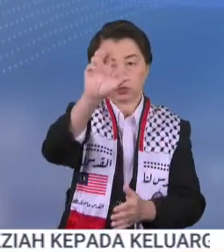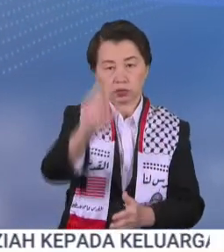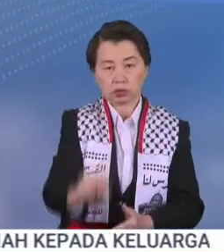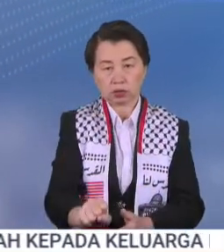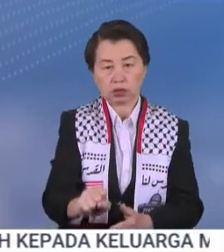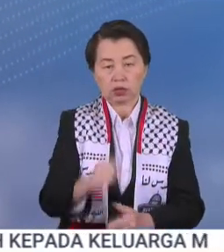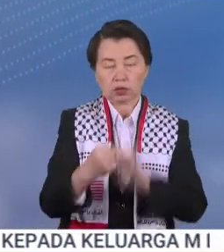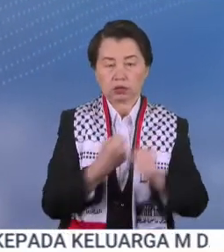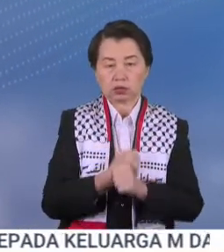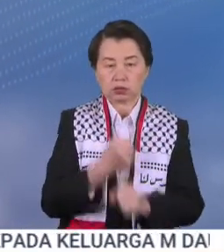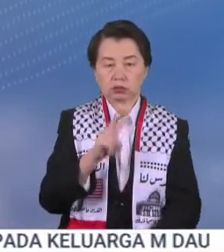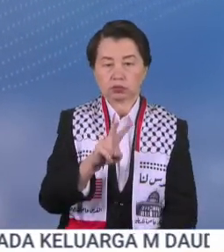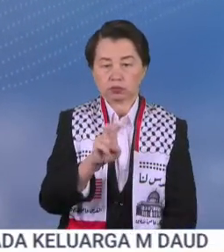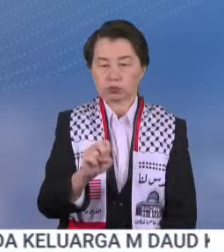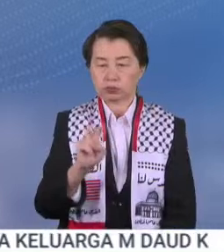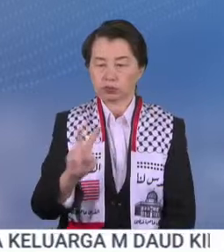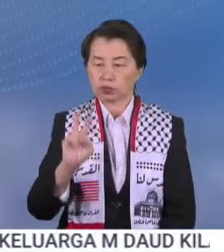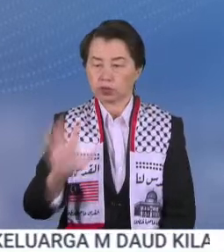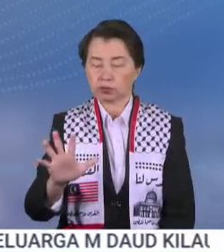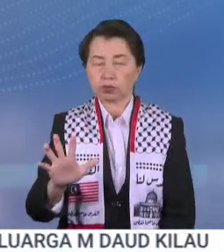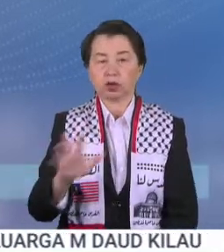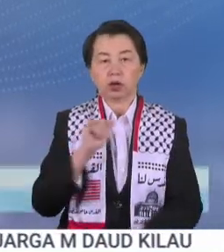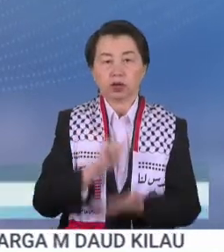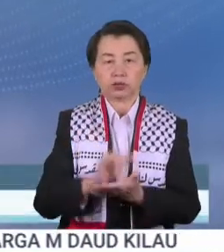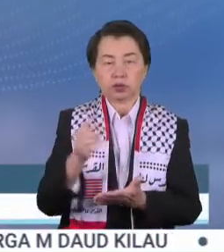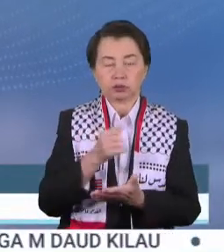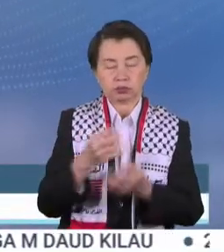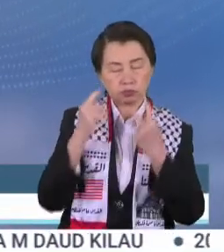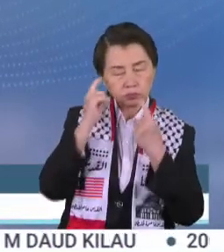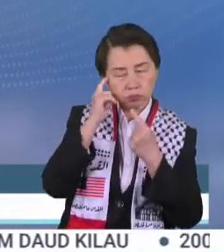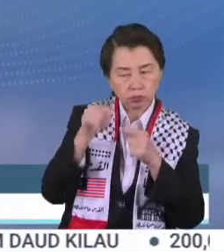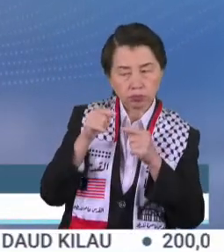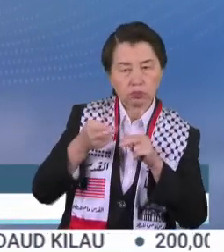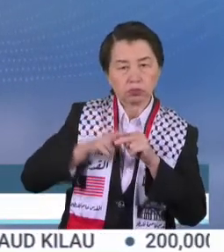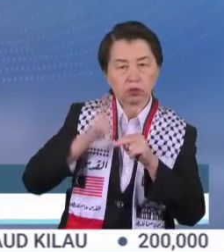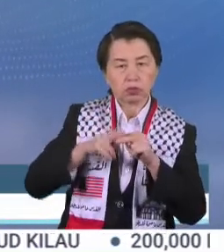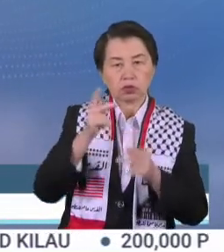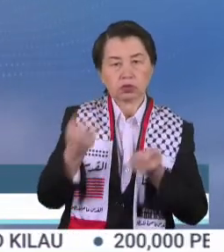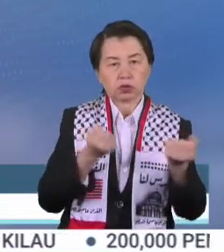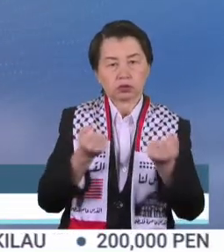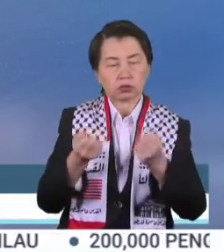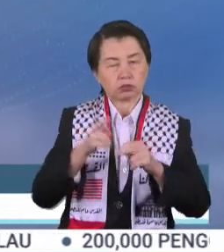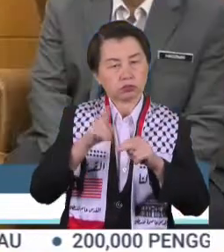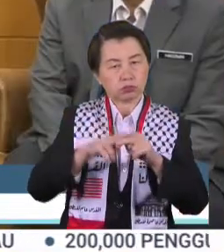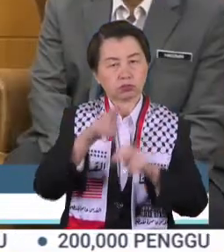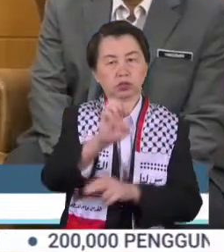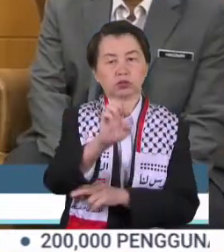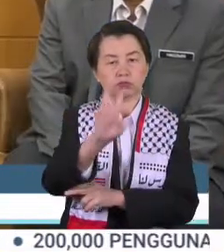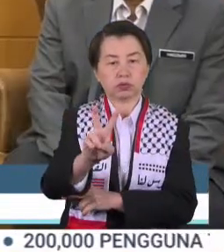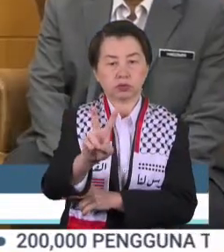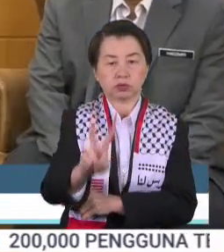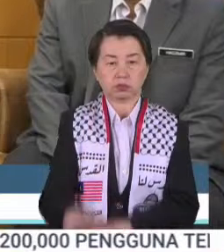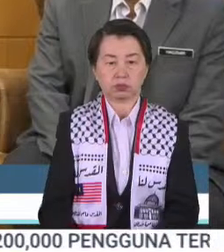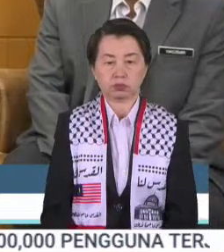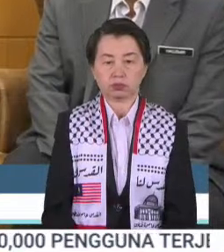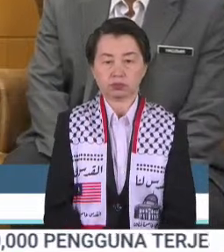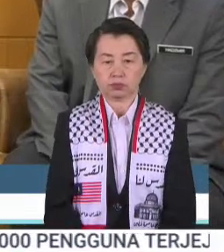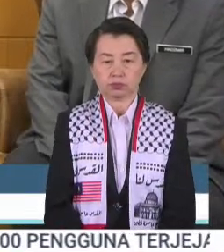Selatan menjelang 2025. Langkah itu mengambil kira peningkatan pengguna EV.